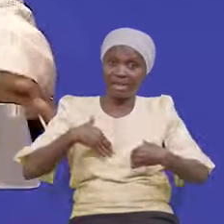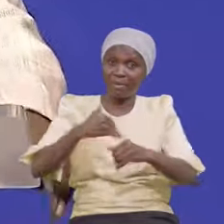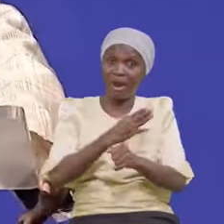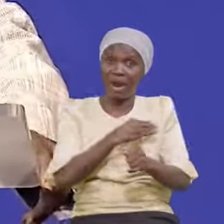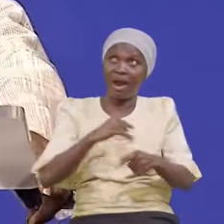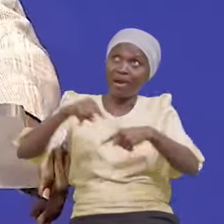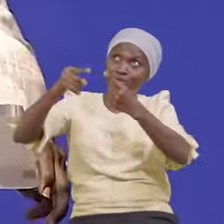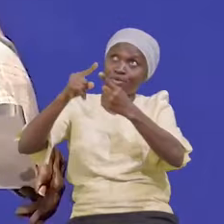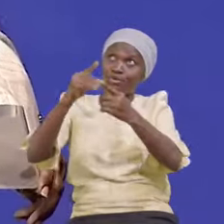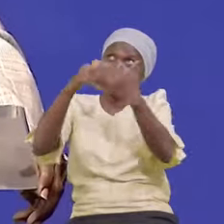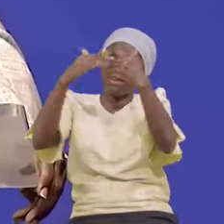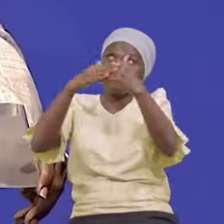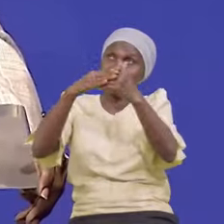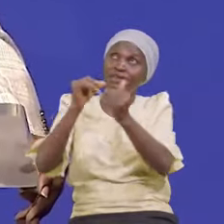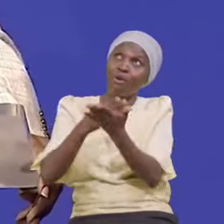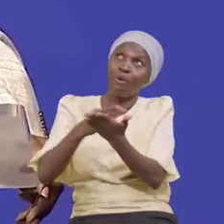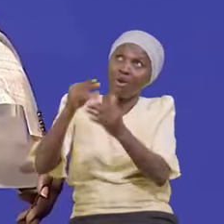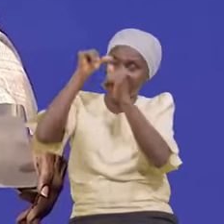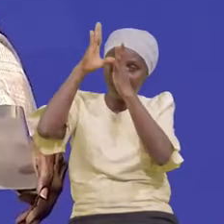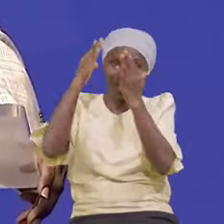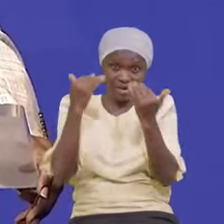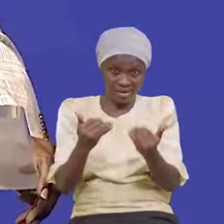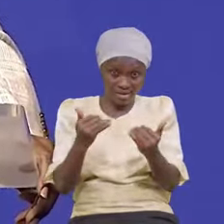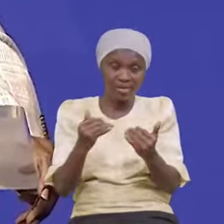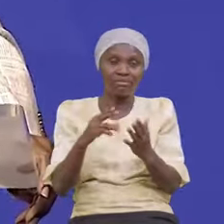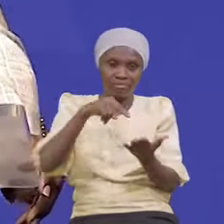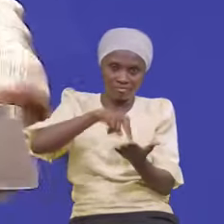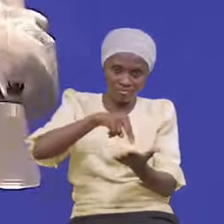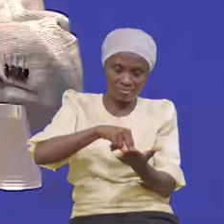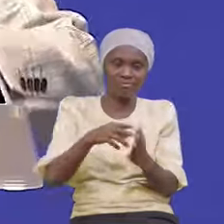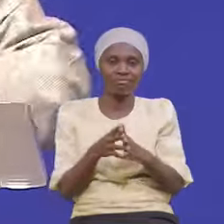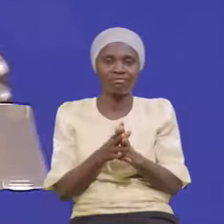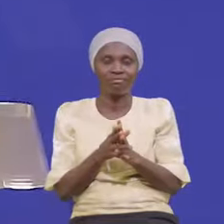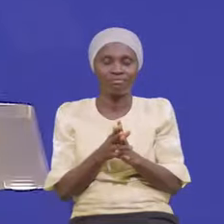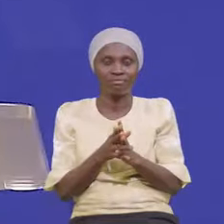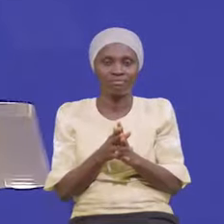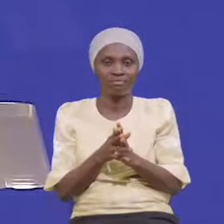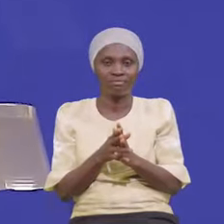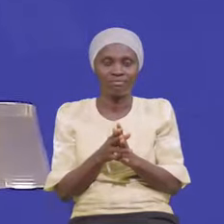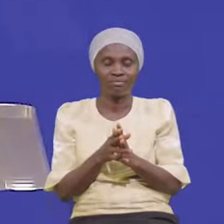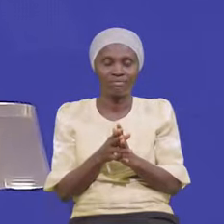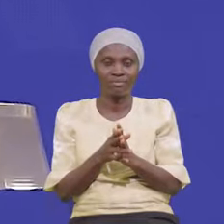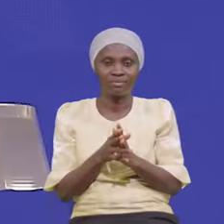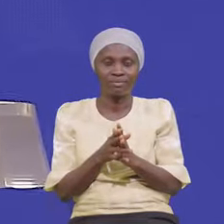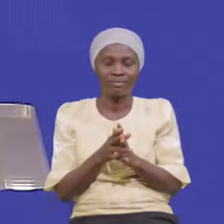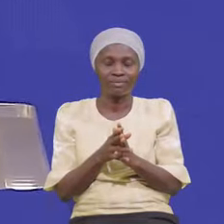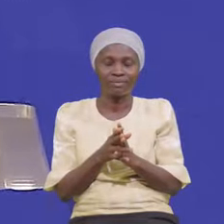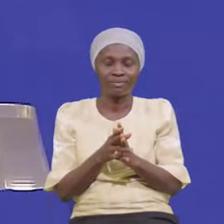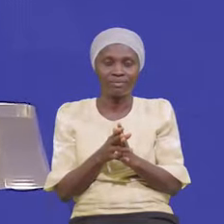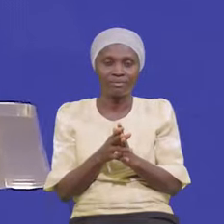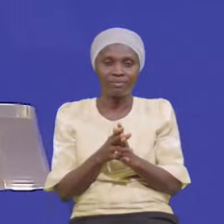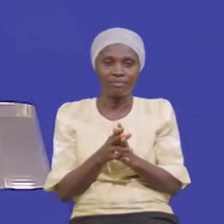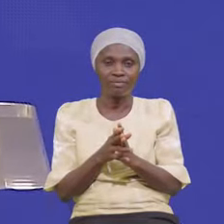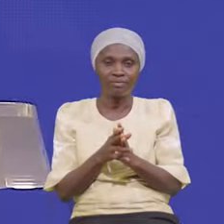heavenly holy father. పరిశుద్ధమైన పరలోకపు తండ్రి యొద్దకు చేరుకోవడానికి క్రీస్తు నిర్మాణం చేసిన వారి మీద నడిచి వెళ్ళడానికి తీర్మానించుకున్న